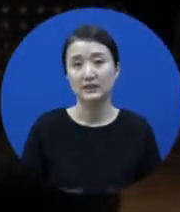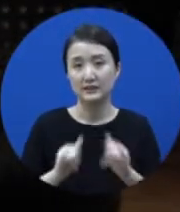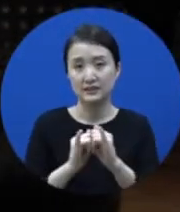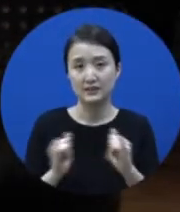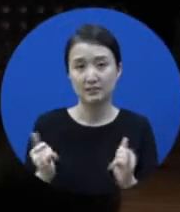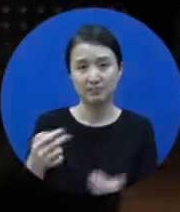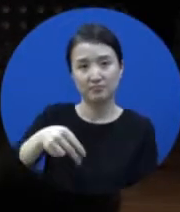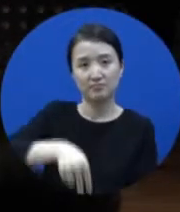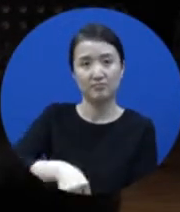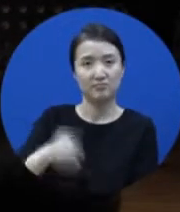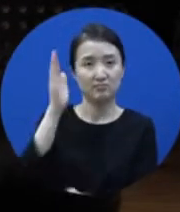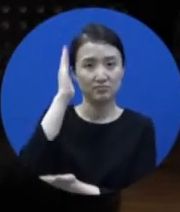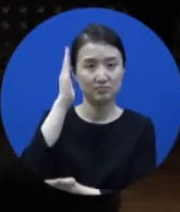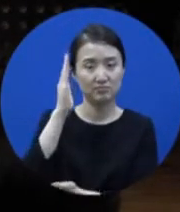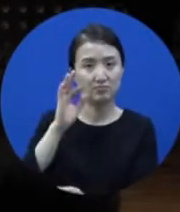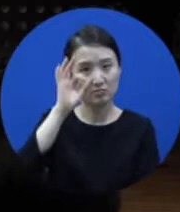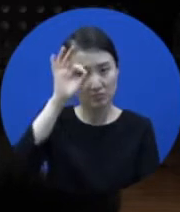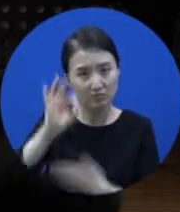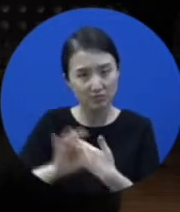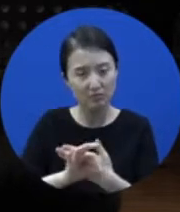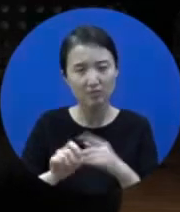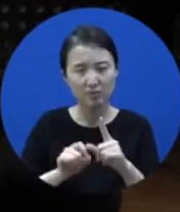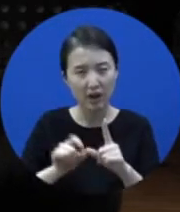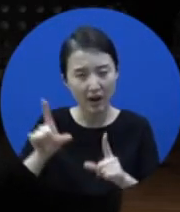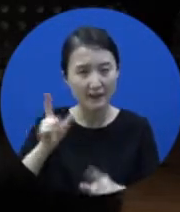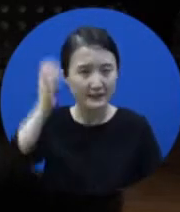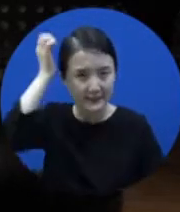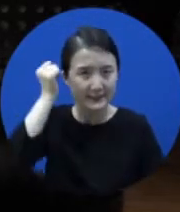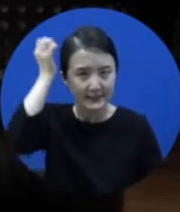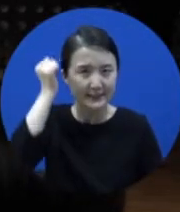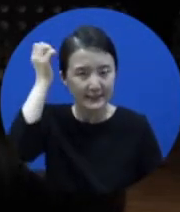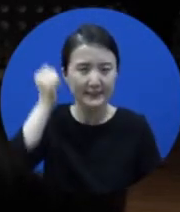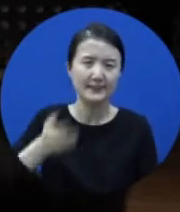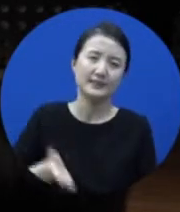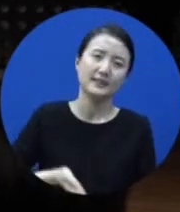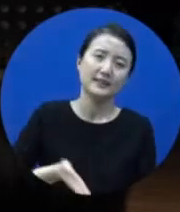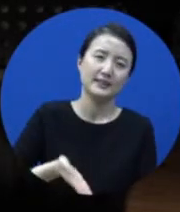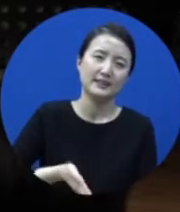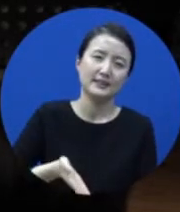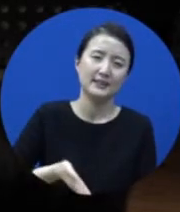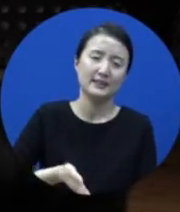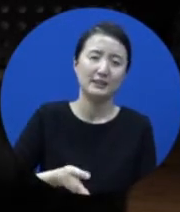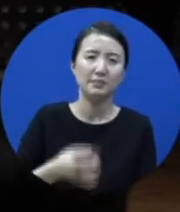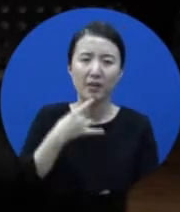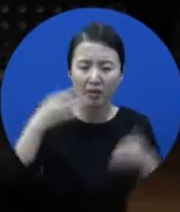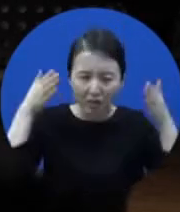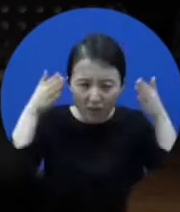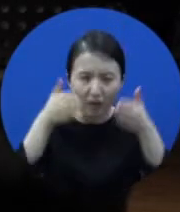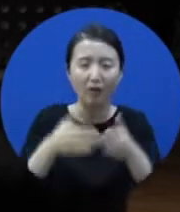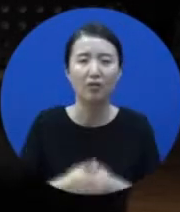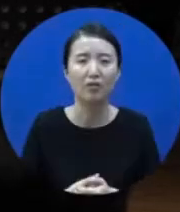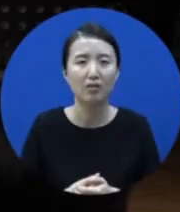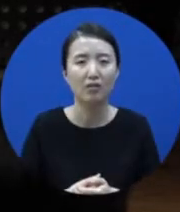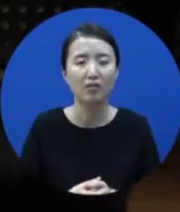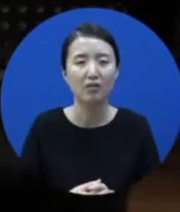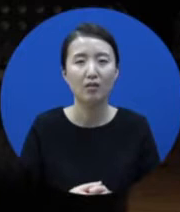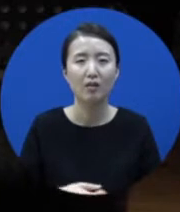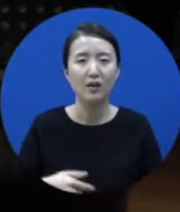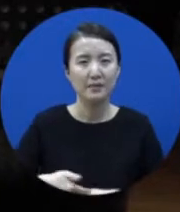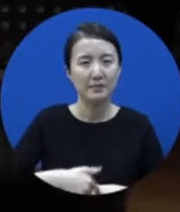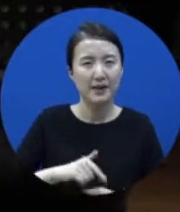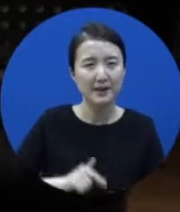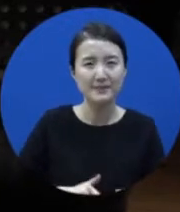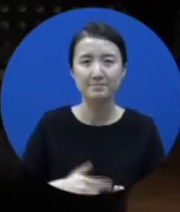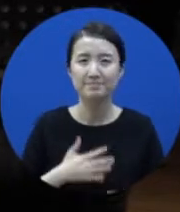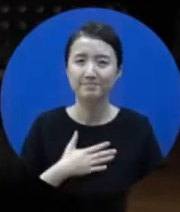외워서 자기가 그렇게 열심히 준비한 거를요. 딱 나와서 영혼 없이 그냥 줄줄줄줄